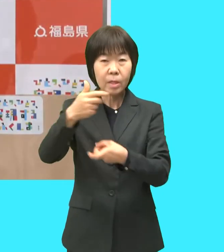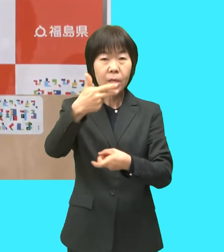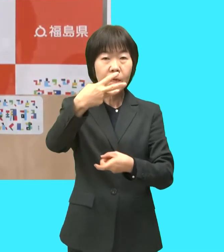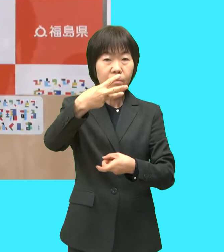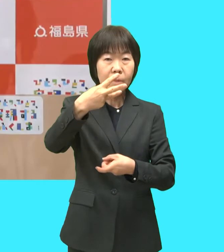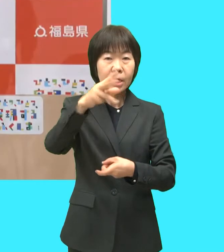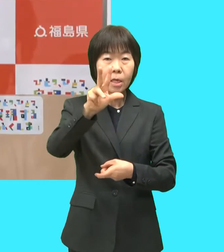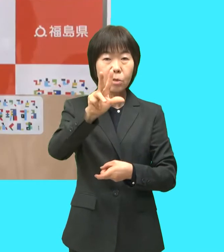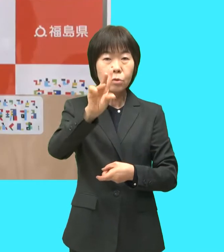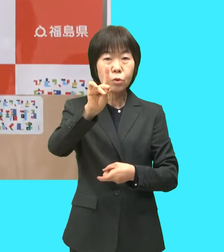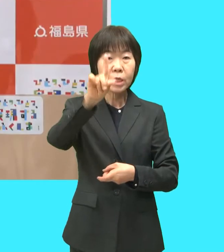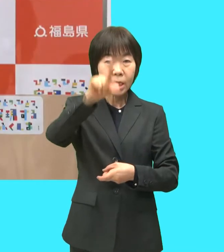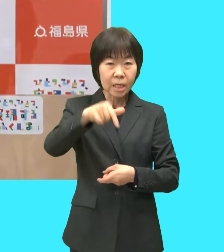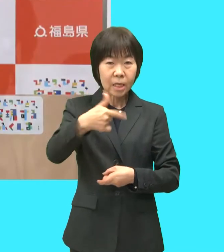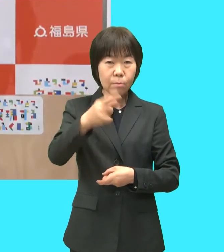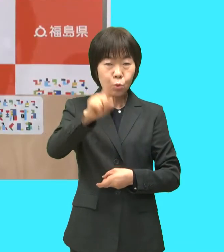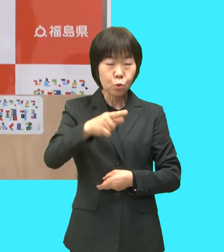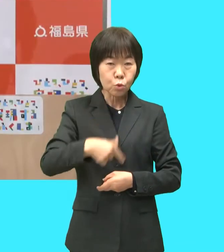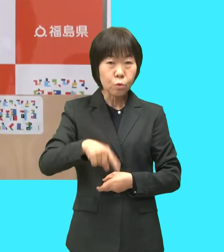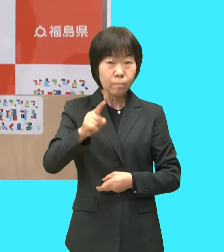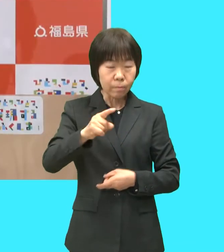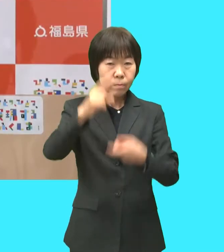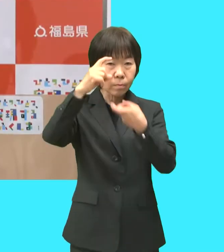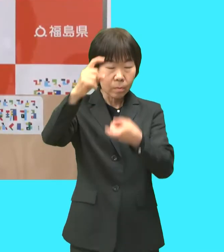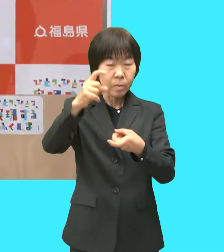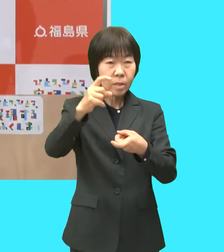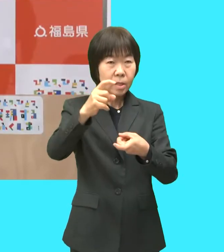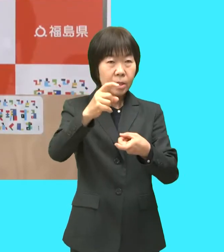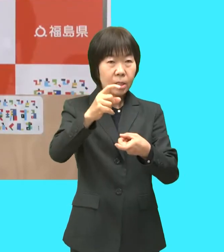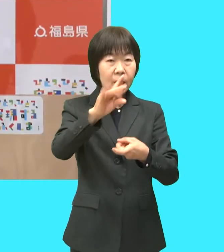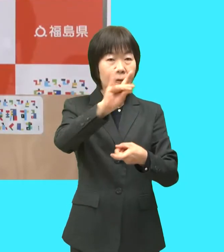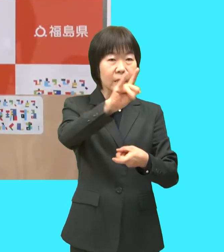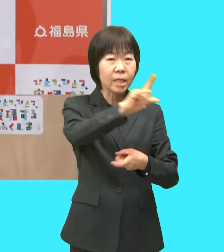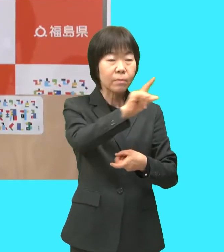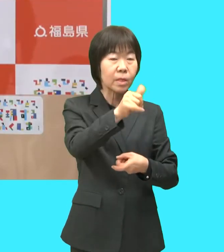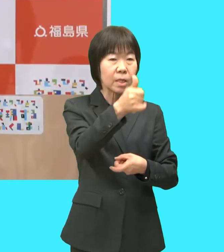ビタンイエロー、このように決定をいたしました。